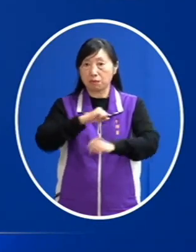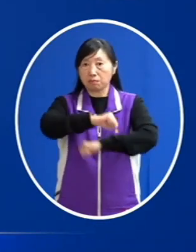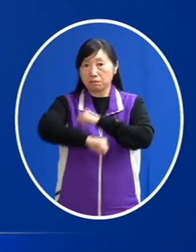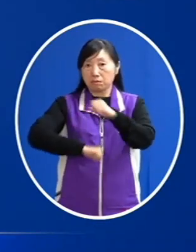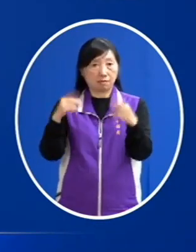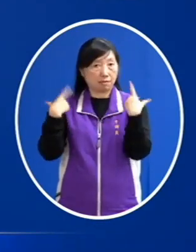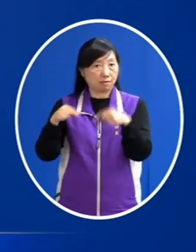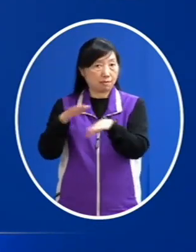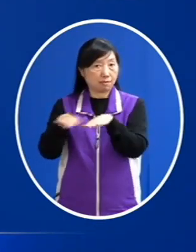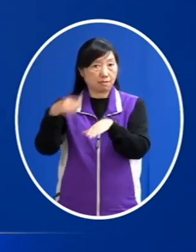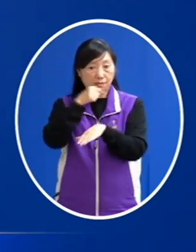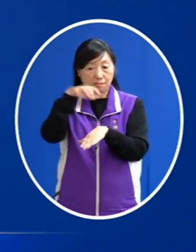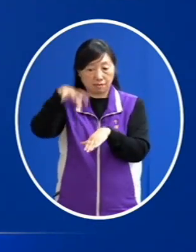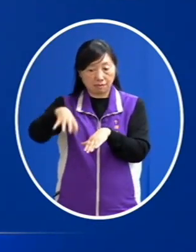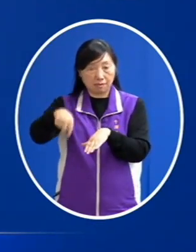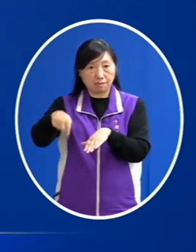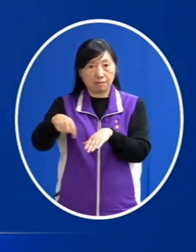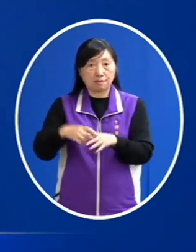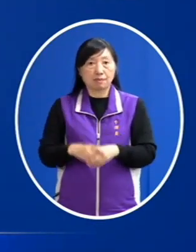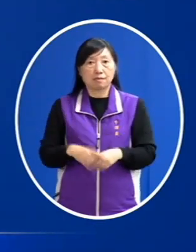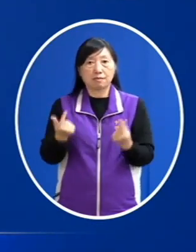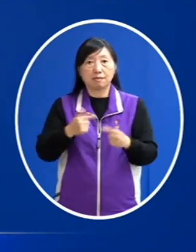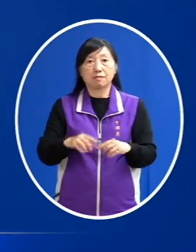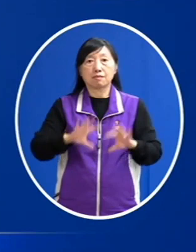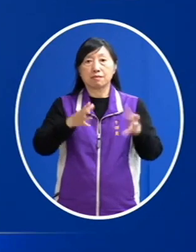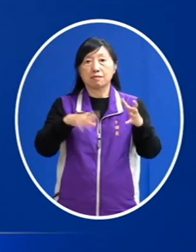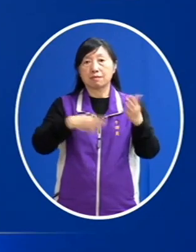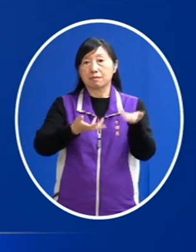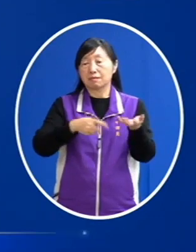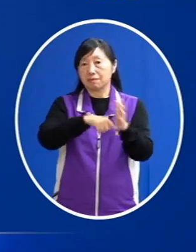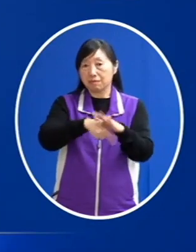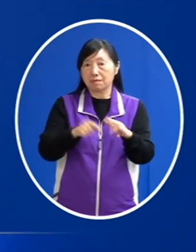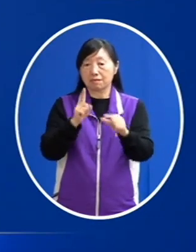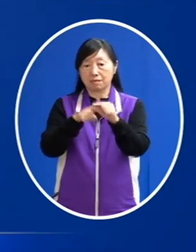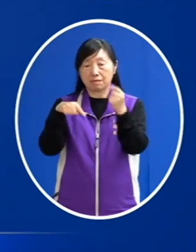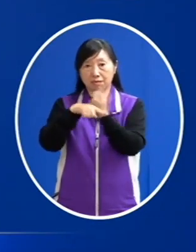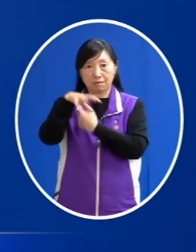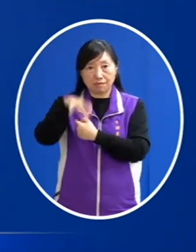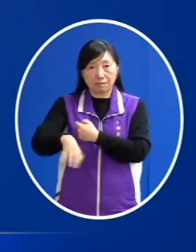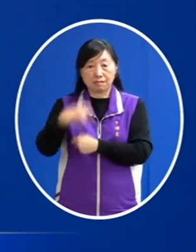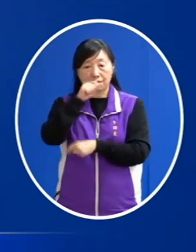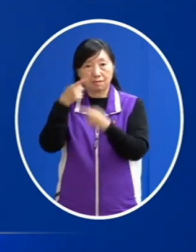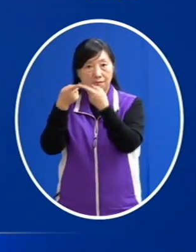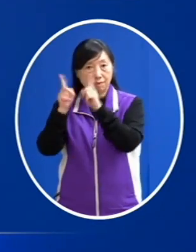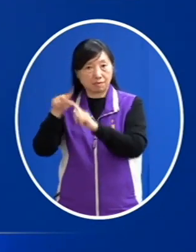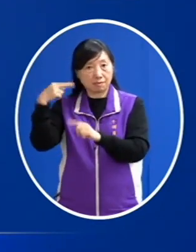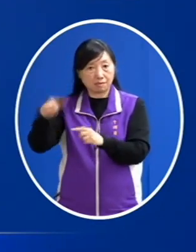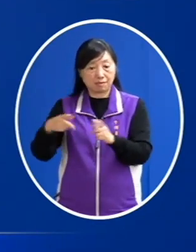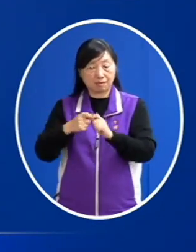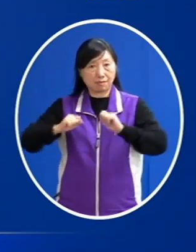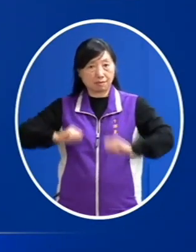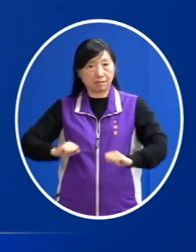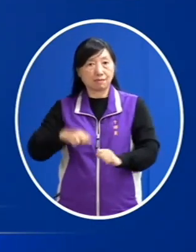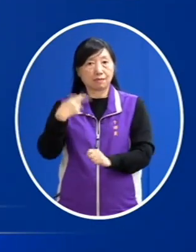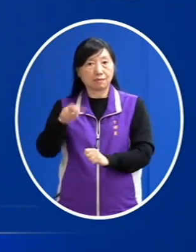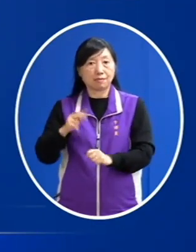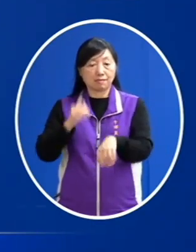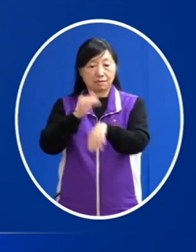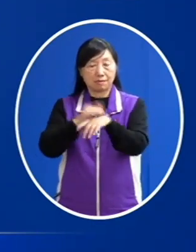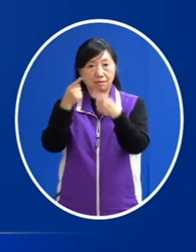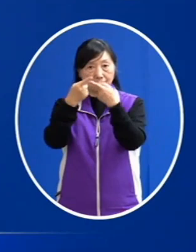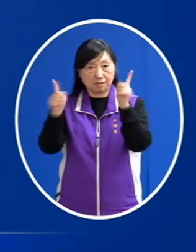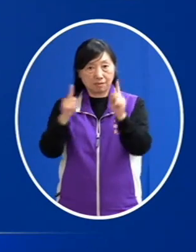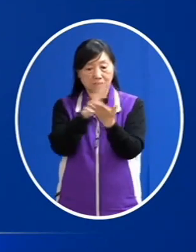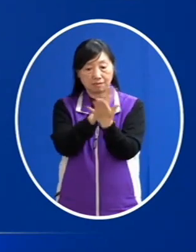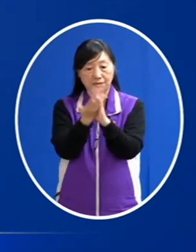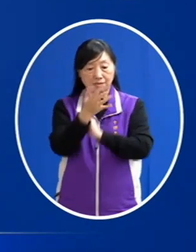实验室，包括国卫院、包括中研院、包括台大、包括长庚、包括成大这几个